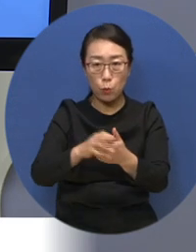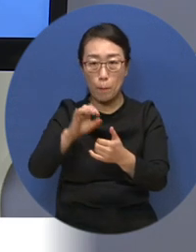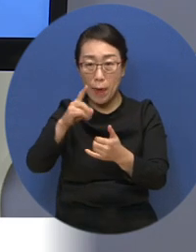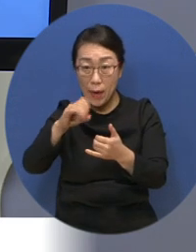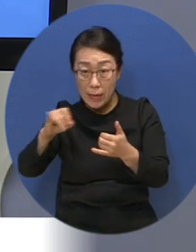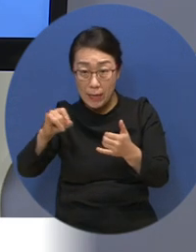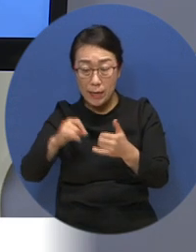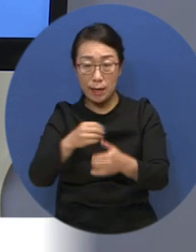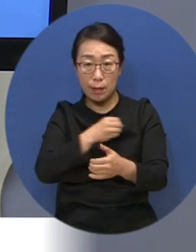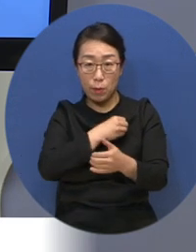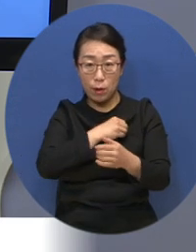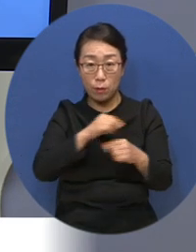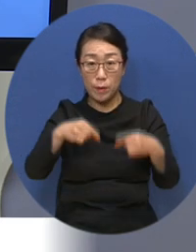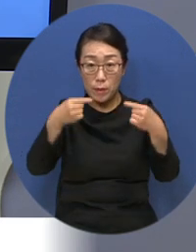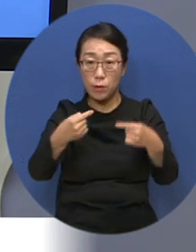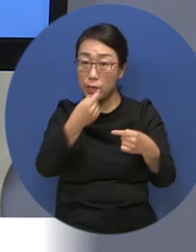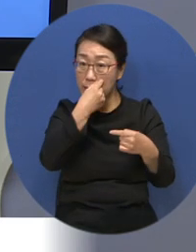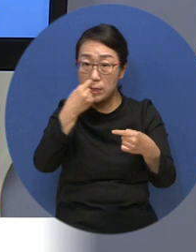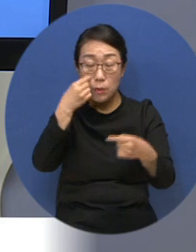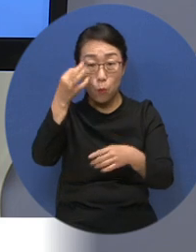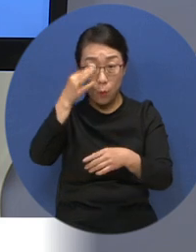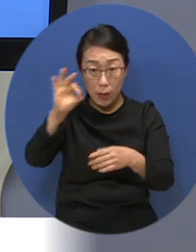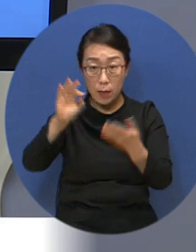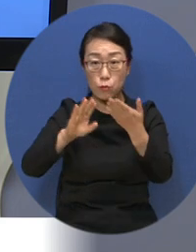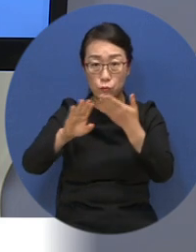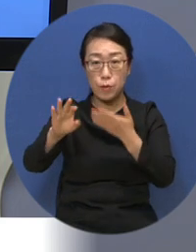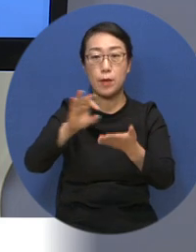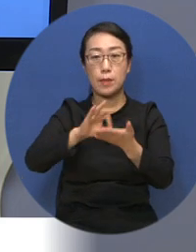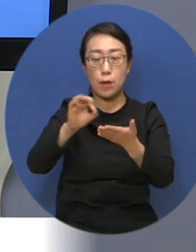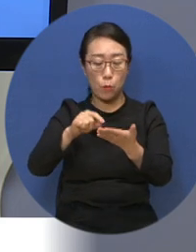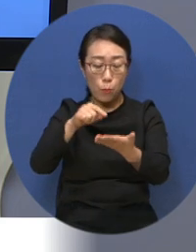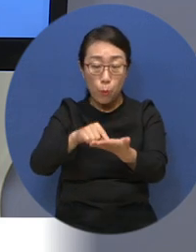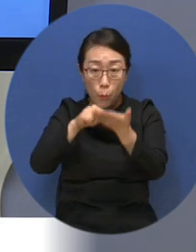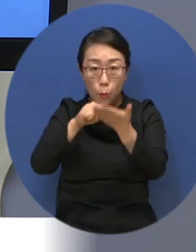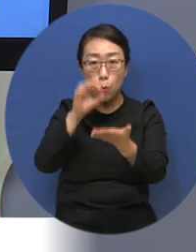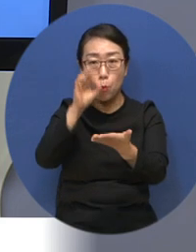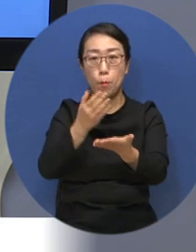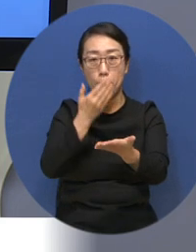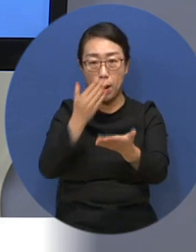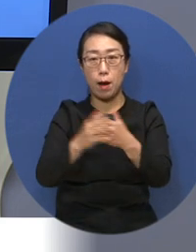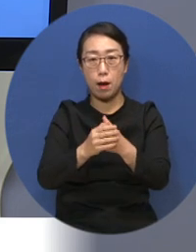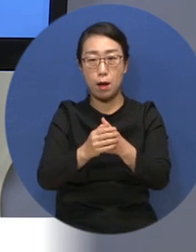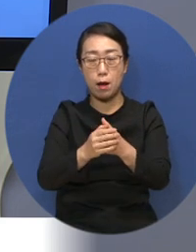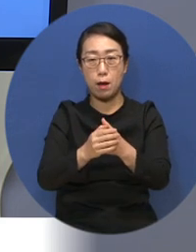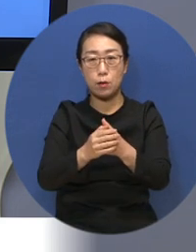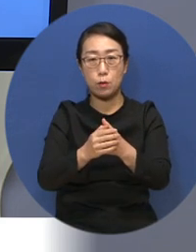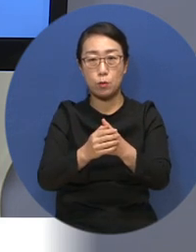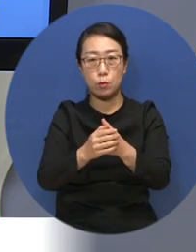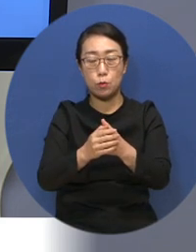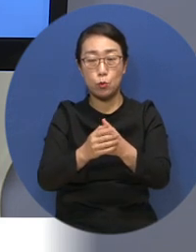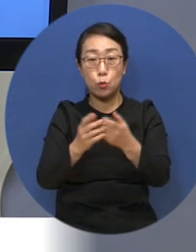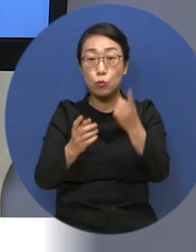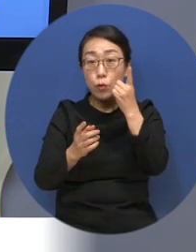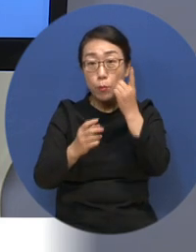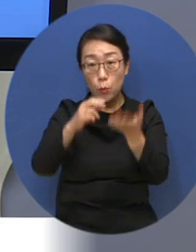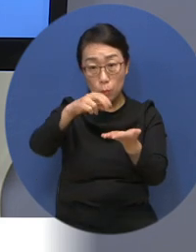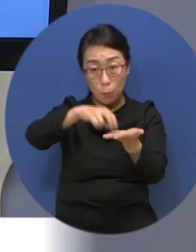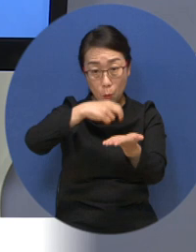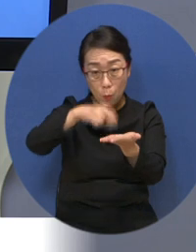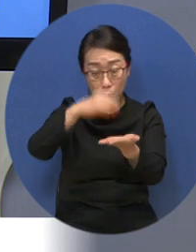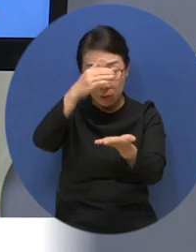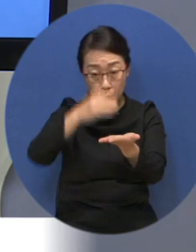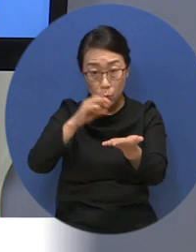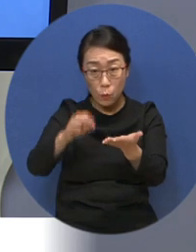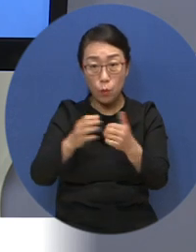가입한 후 본인 인증 절차를 거치면 되는데요 또한 모바일 고지서는 아동 청소년 보호 가구의 세대주